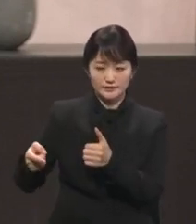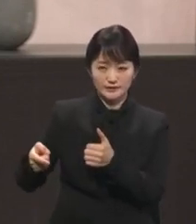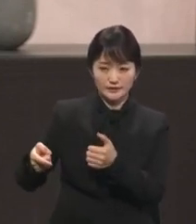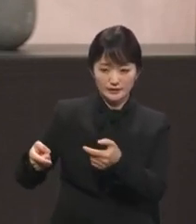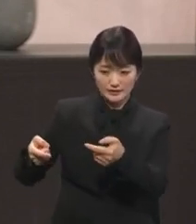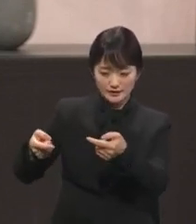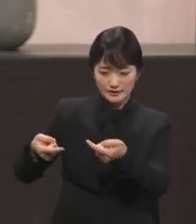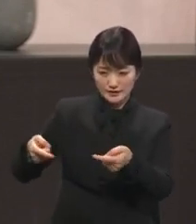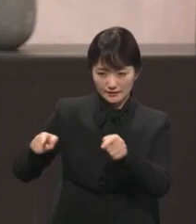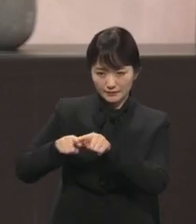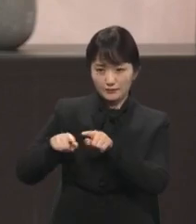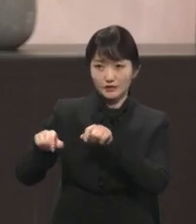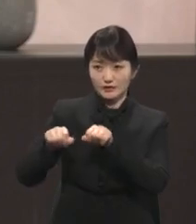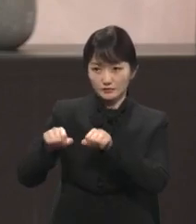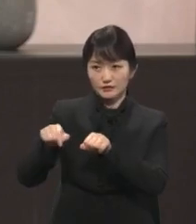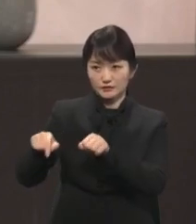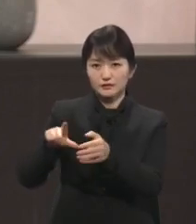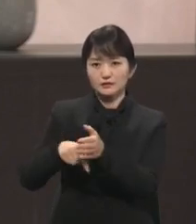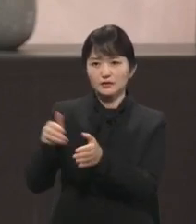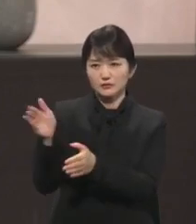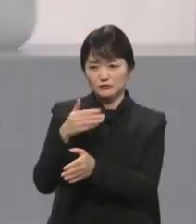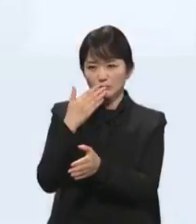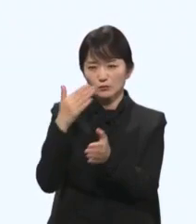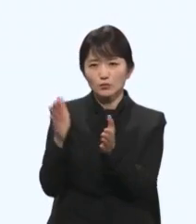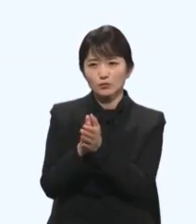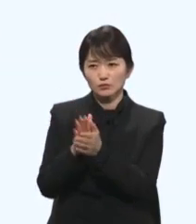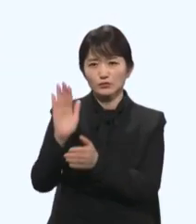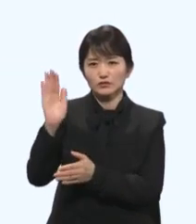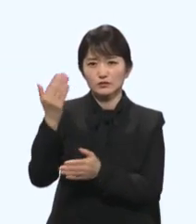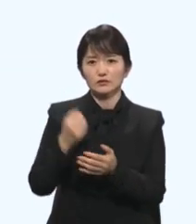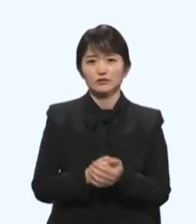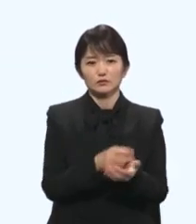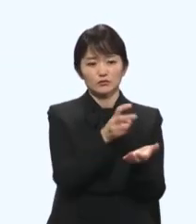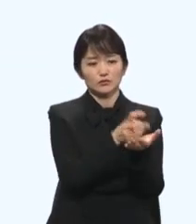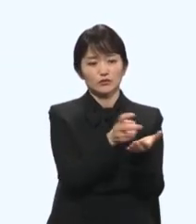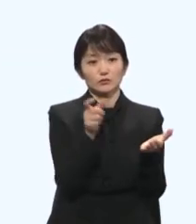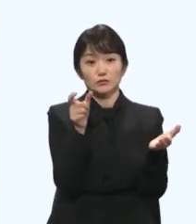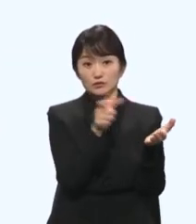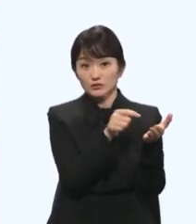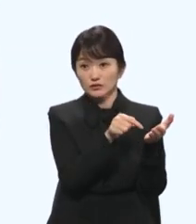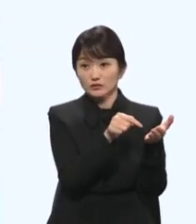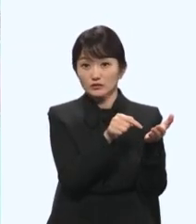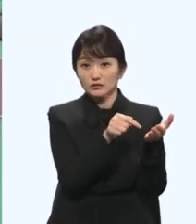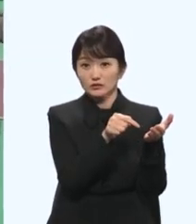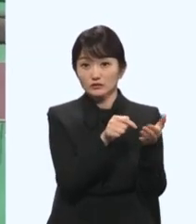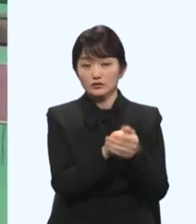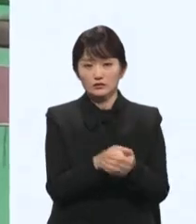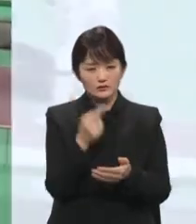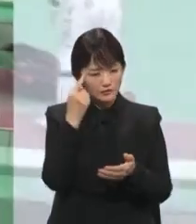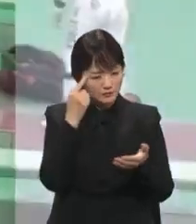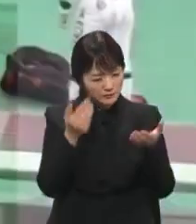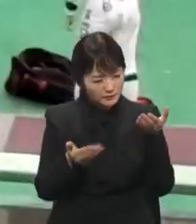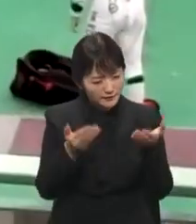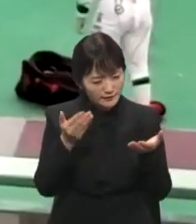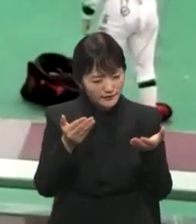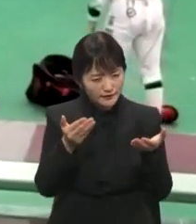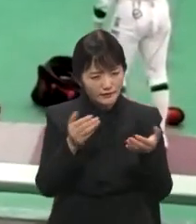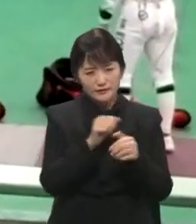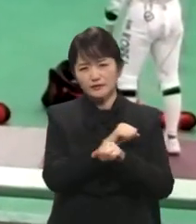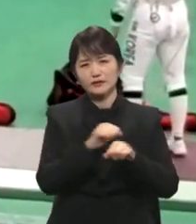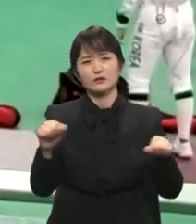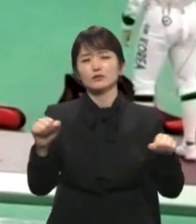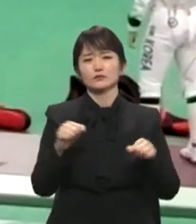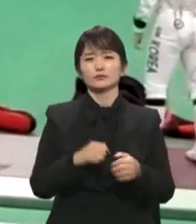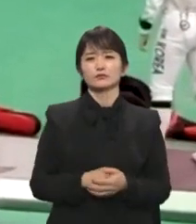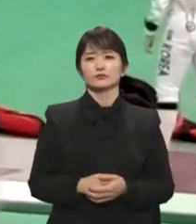그때부터 이제 공무 관계가 인정이 되는 것이기 때문에 법률적으로 공모는 생각보다 조금이 판단의 범위가 넓습니다 일단 저희가 뭐